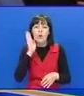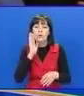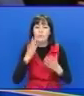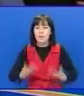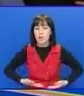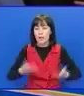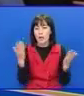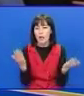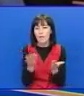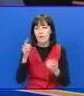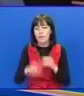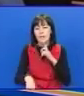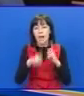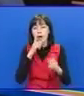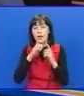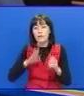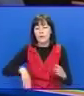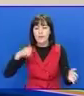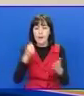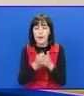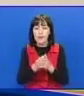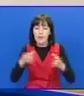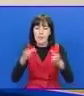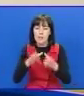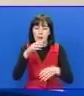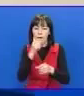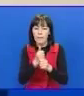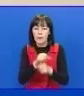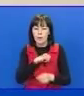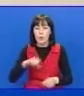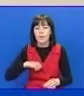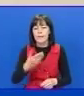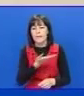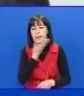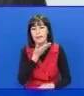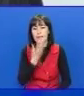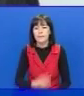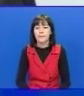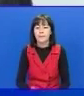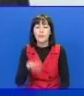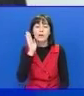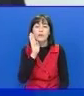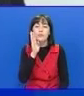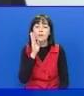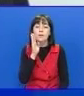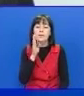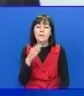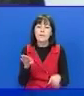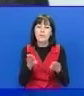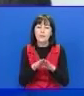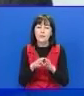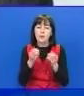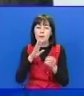қалай? Бұл туралы алқалы жиын соңына қарай серіктестік басшысының өзі баян етті. Су арнасы көздерімен